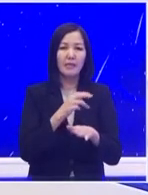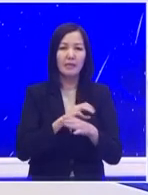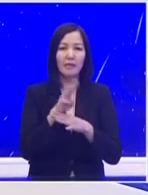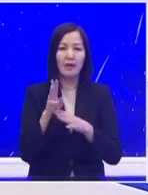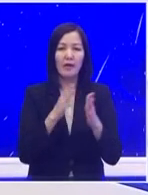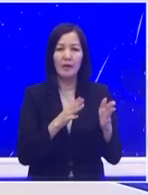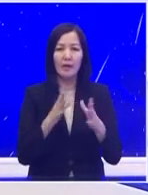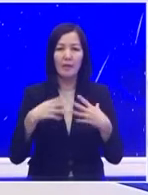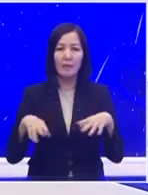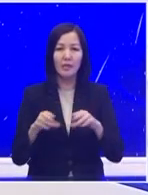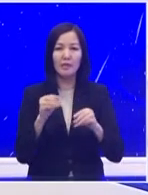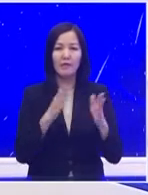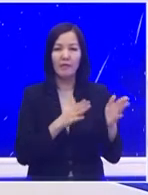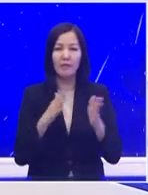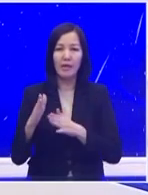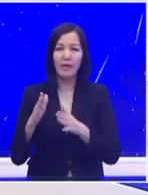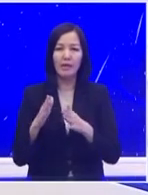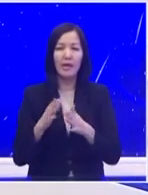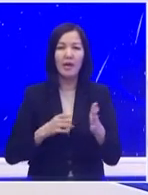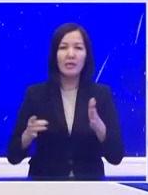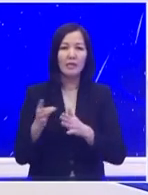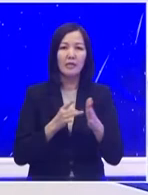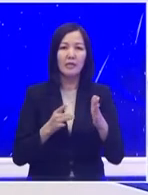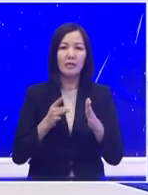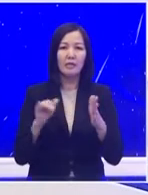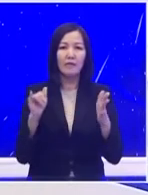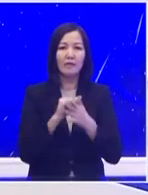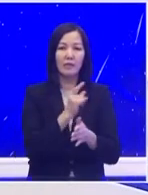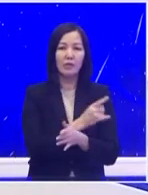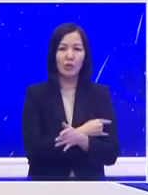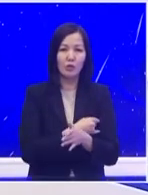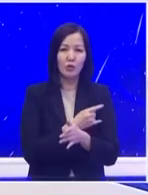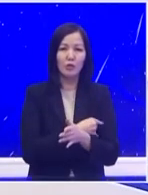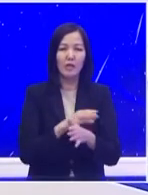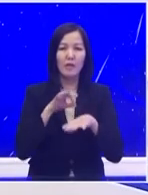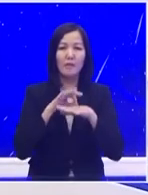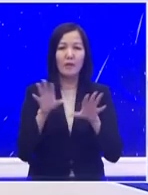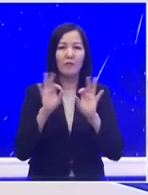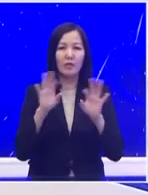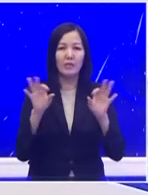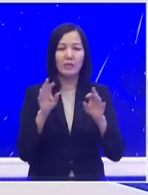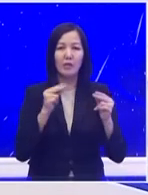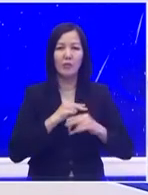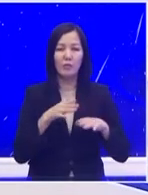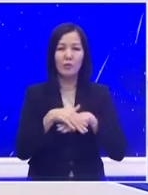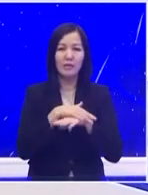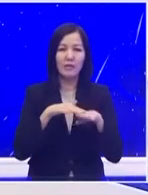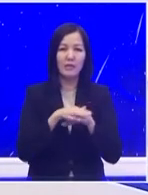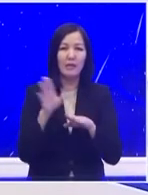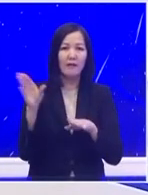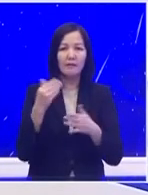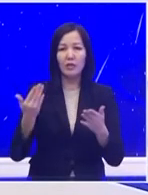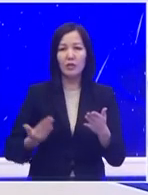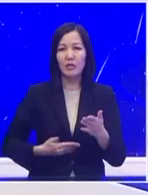порядка. Сотрудники районных и сельских акиматов выставлены на дежурство и проводят разъяснительную работу с населением. Все